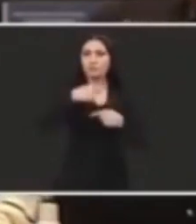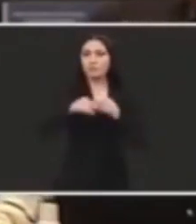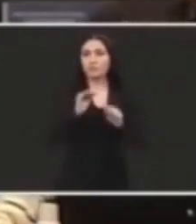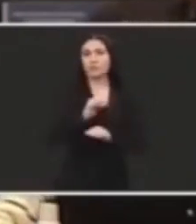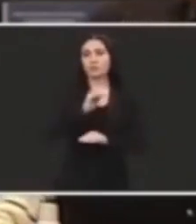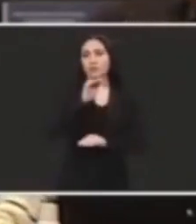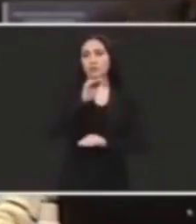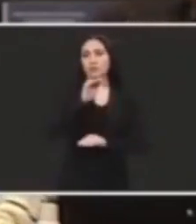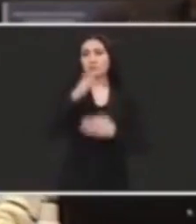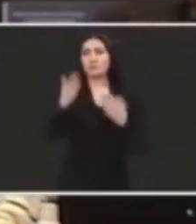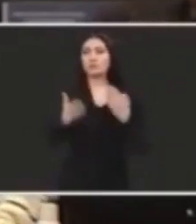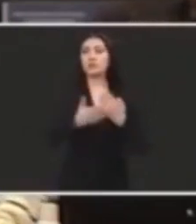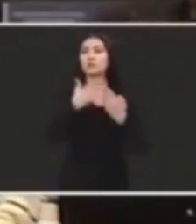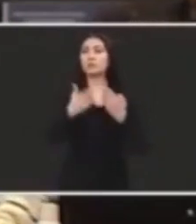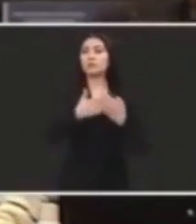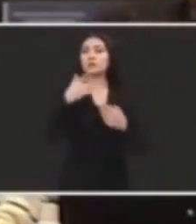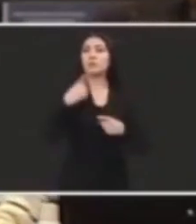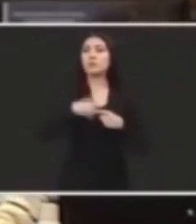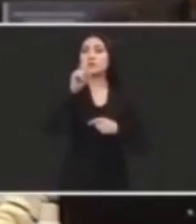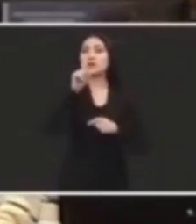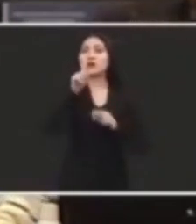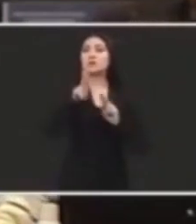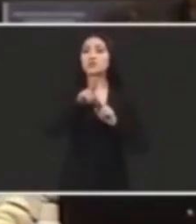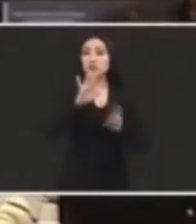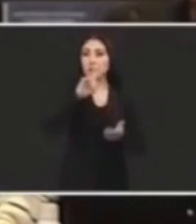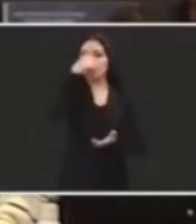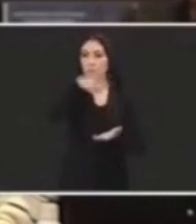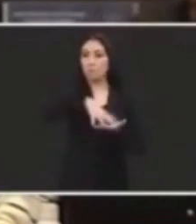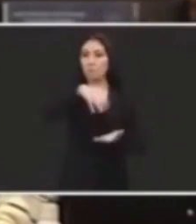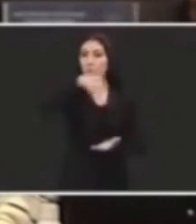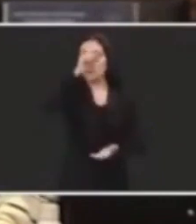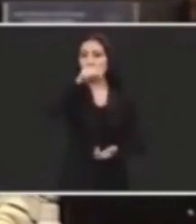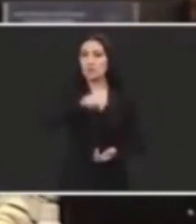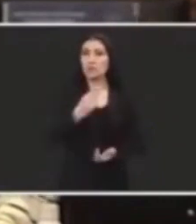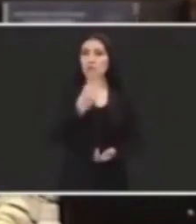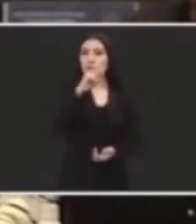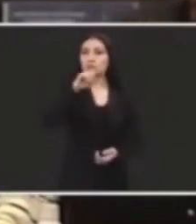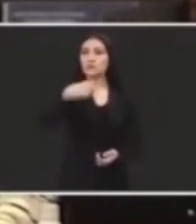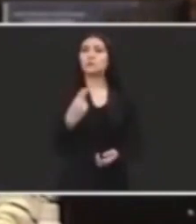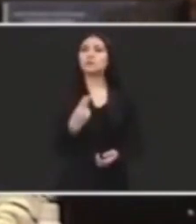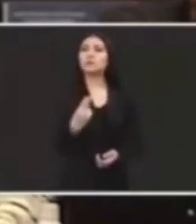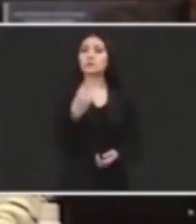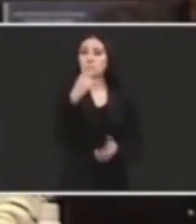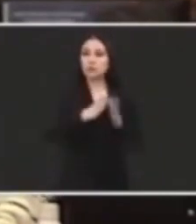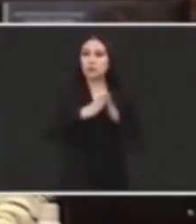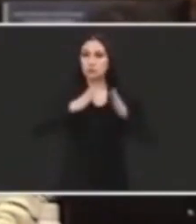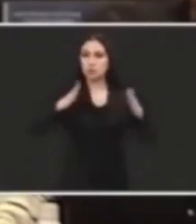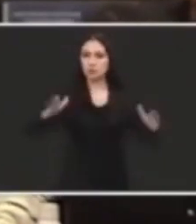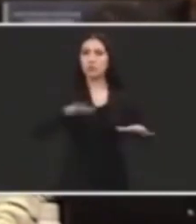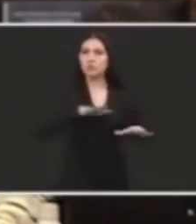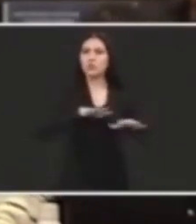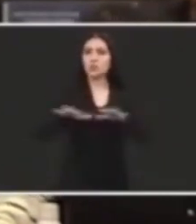kararnamesinden bahsetmiyorum aklından herhangi bir konuyu geçirirken diyor ki önümüzdeki hafta meclisten geçireceğiz ya Evet. nereden